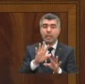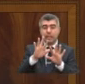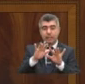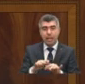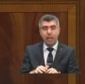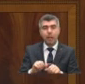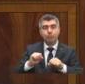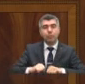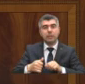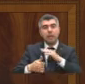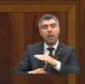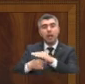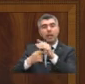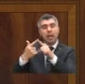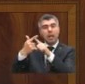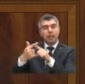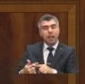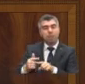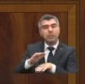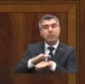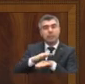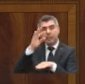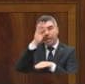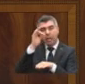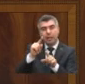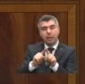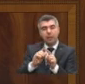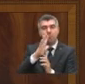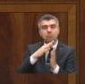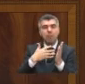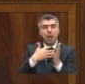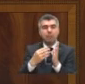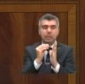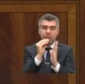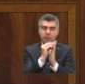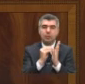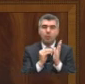هذه السياسة السكنية ومحدودية البرامج